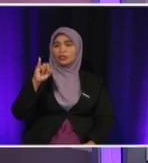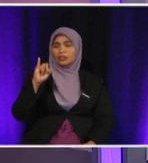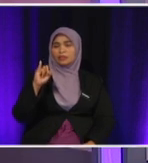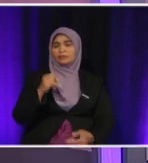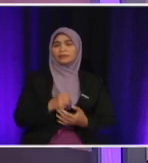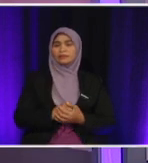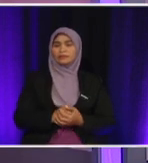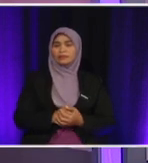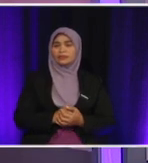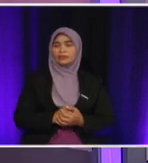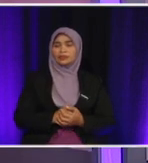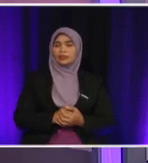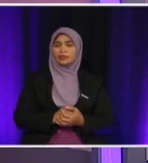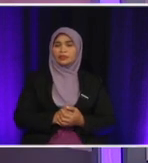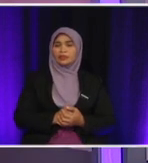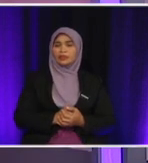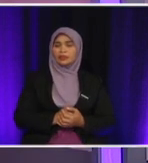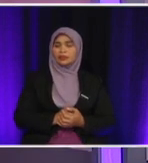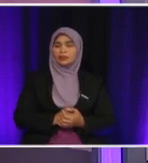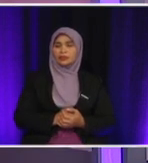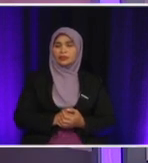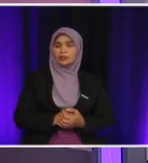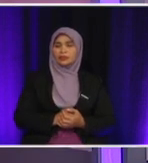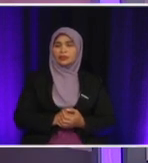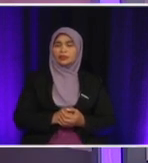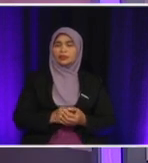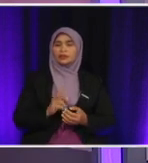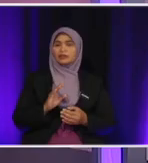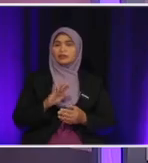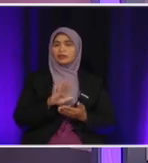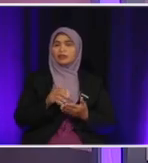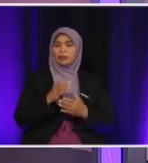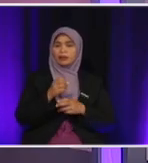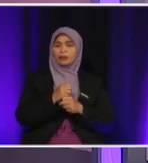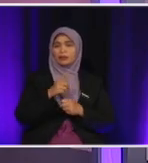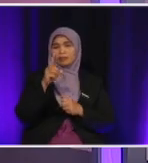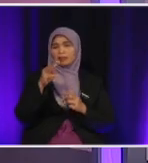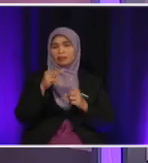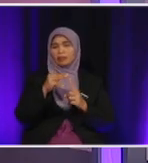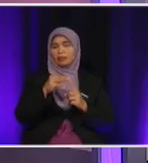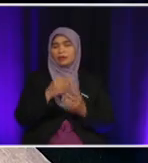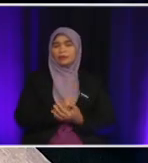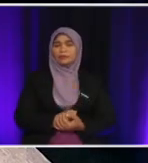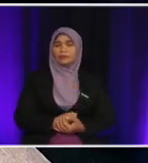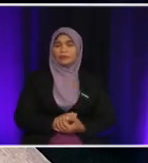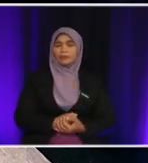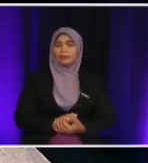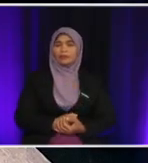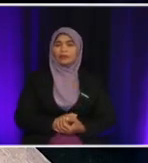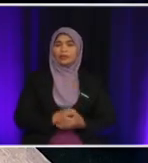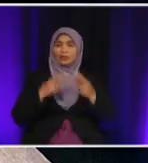dapat menjawab yaitu afik Amirah dan Nisa kita berikan satu markah untuk mereka ya